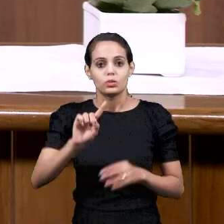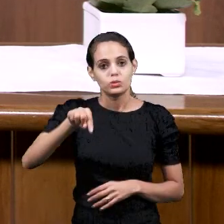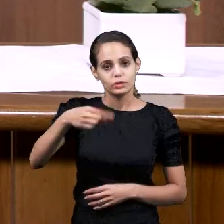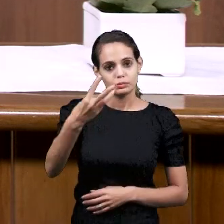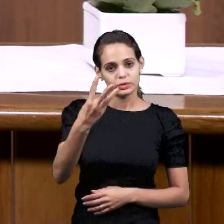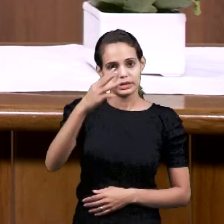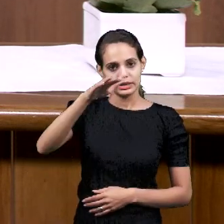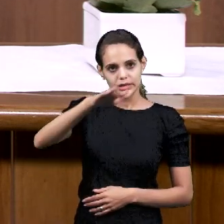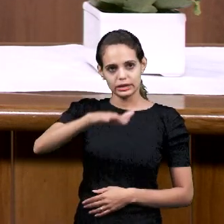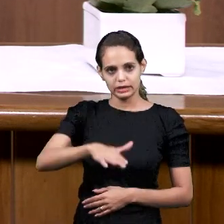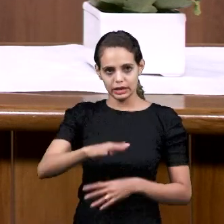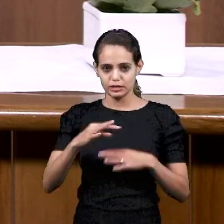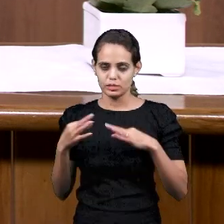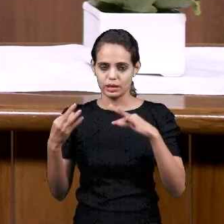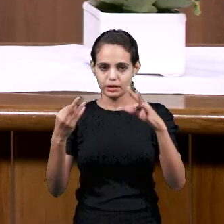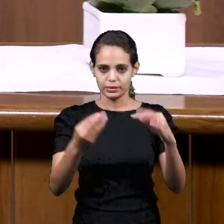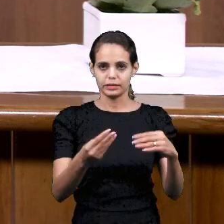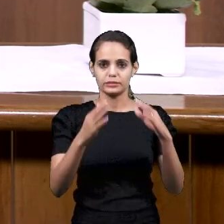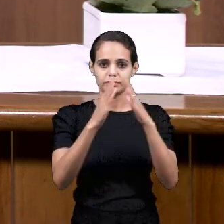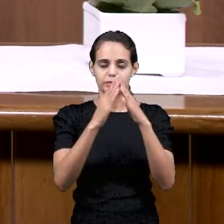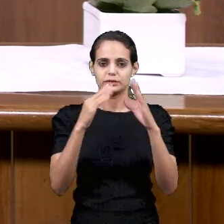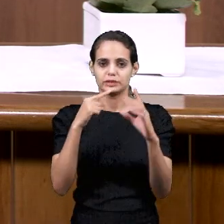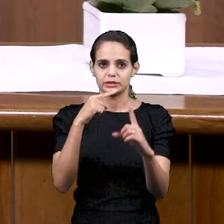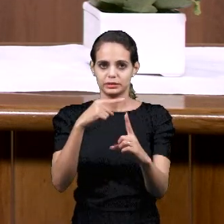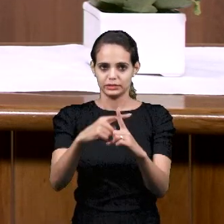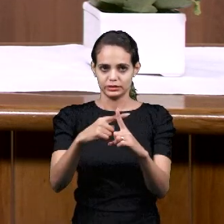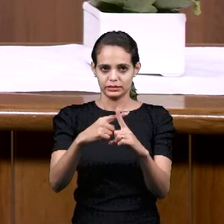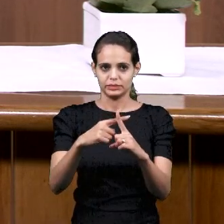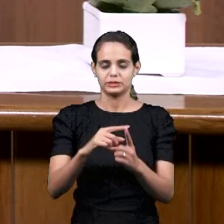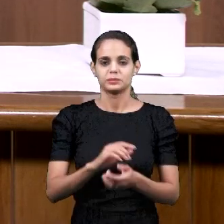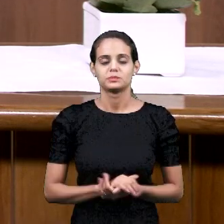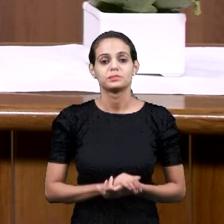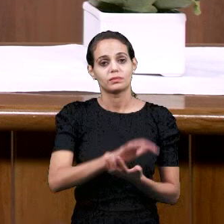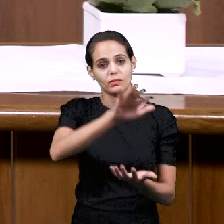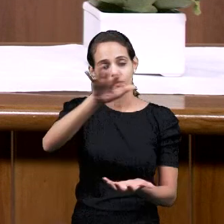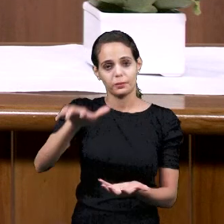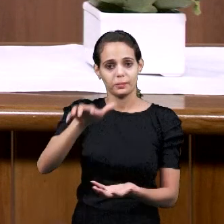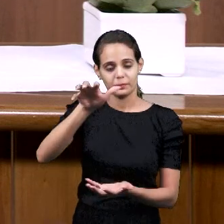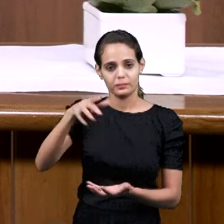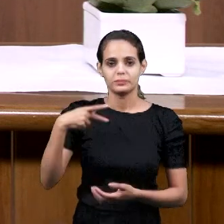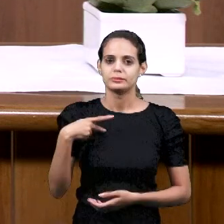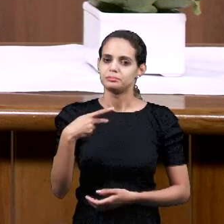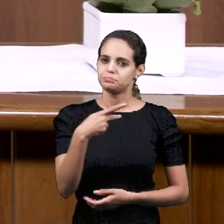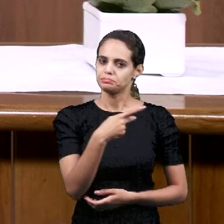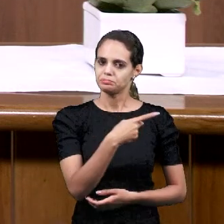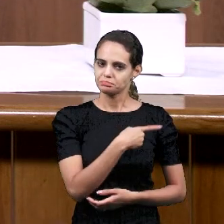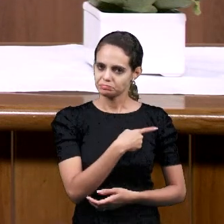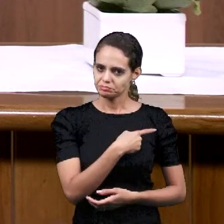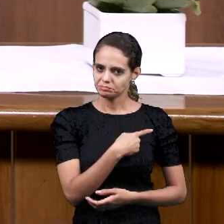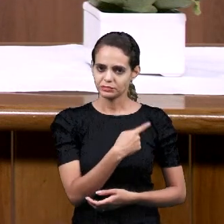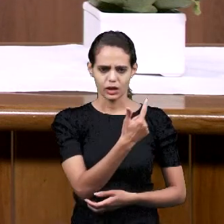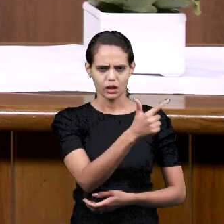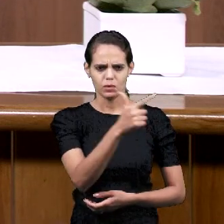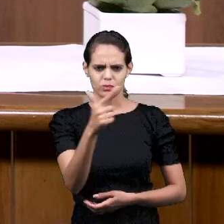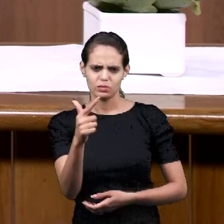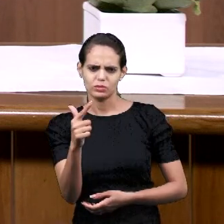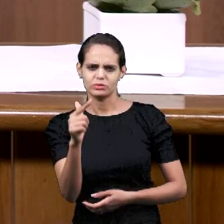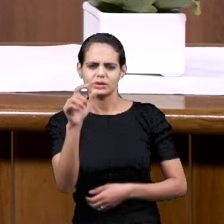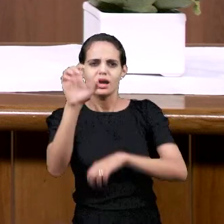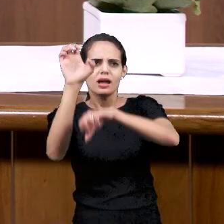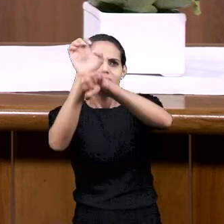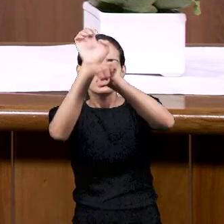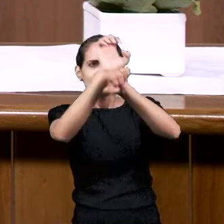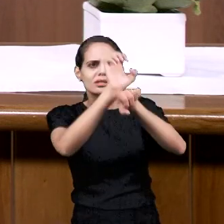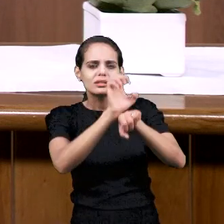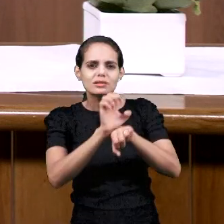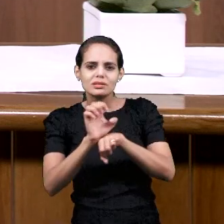pour toute l'Église sur YouTube. Cette transmission, nous avons l'opportunité que des pasteurs d'autres régions du Brésil sont dans la conduction